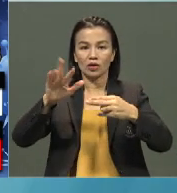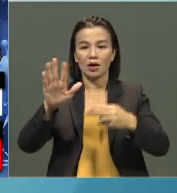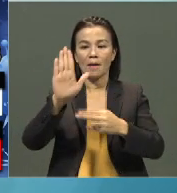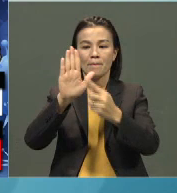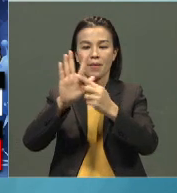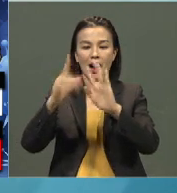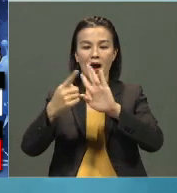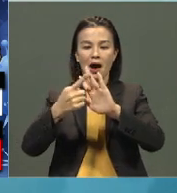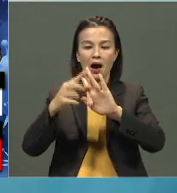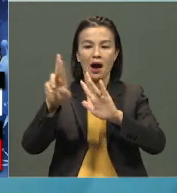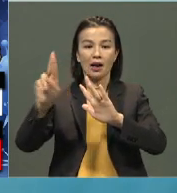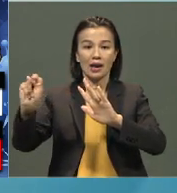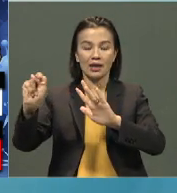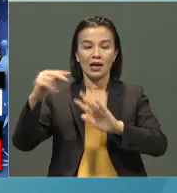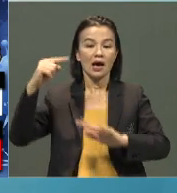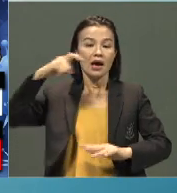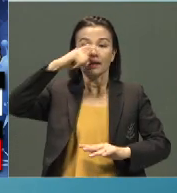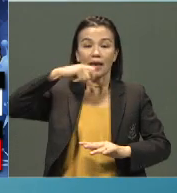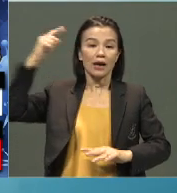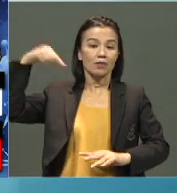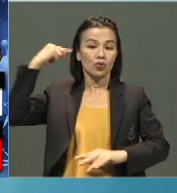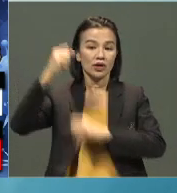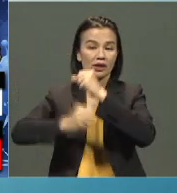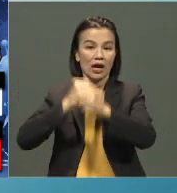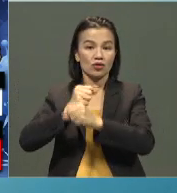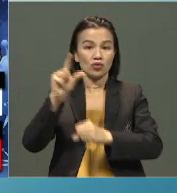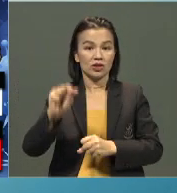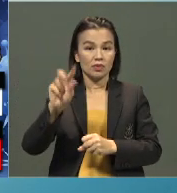ครับมาจากทางบาห์เรนนะครับเป็นหญิงไทยอายุ22ปี